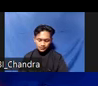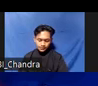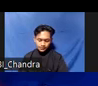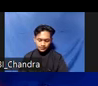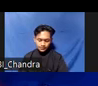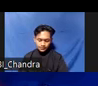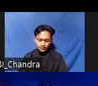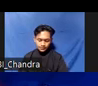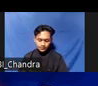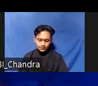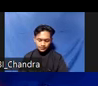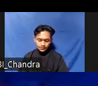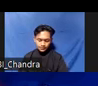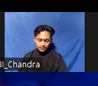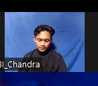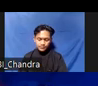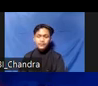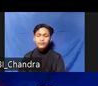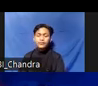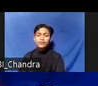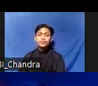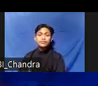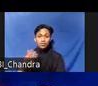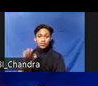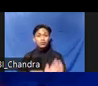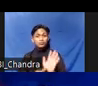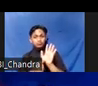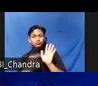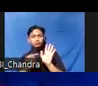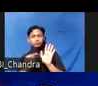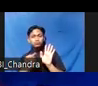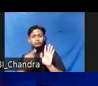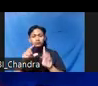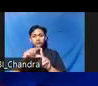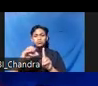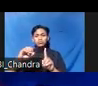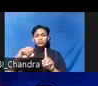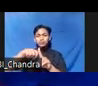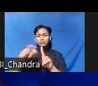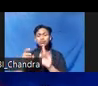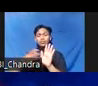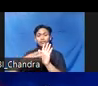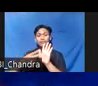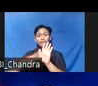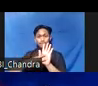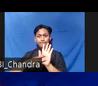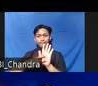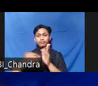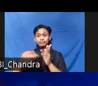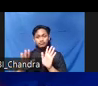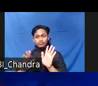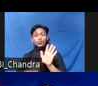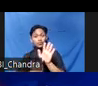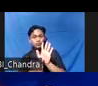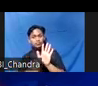yang di bagian dokumen preference muncul nggak nggak muncul muncul